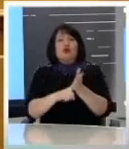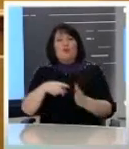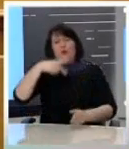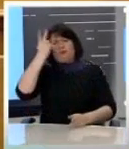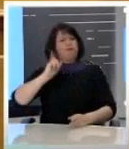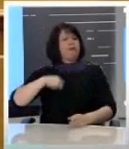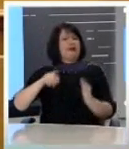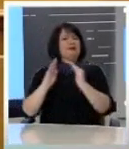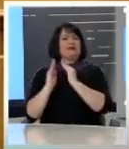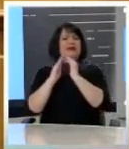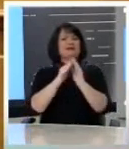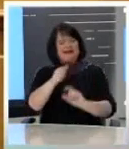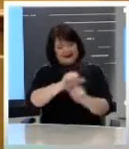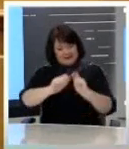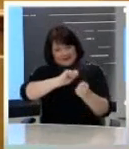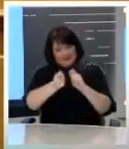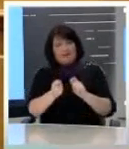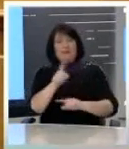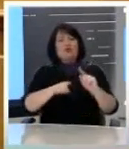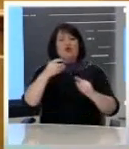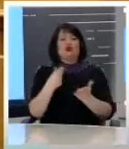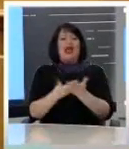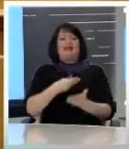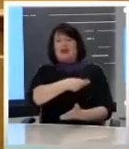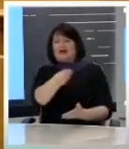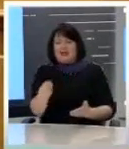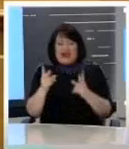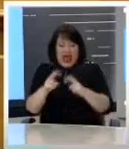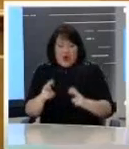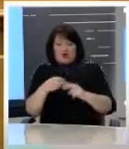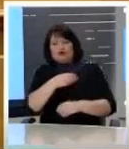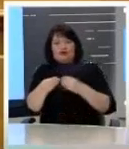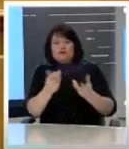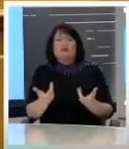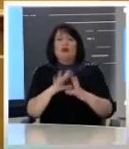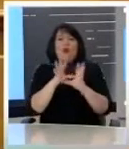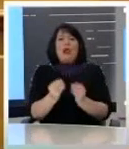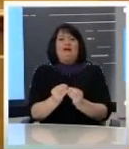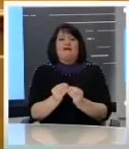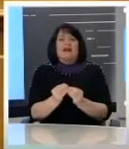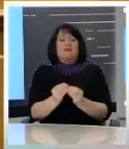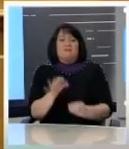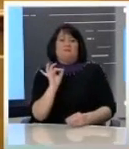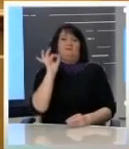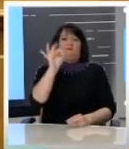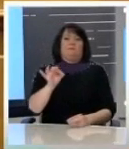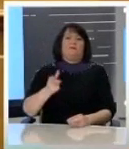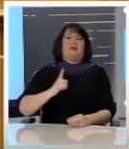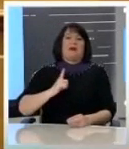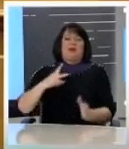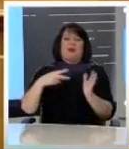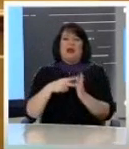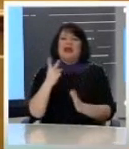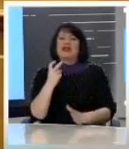αυθαιρέτων διαφοροποιήθηκε η αδειοδοτούσα αρχή πολεοδομία από την ελέγχουσα αρχή. Φιλοδοξούμε ότι το